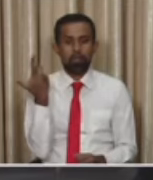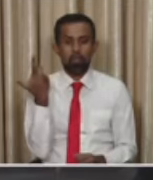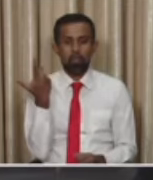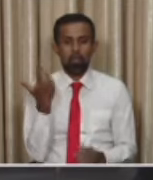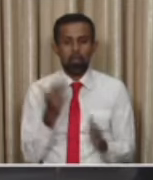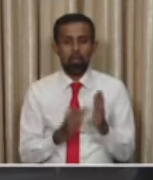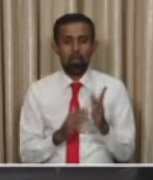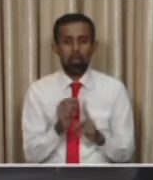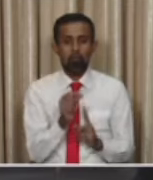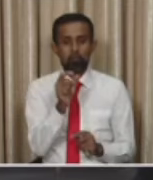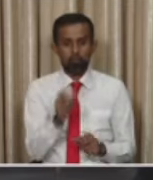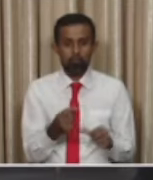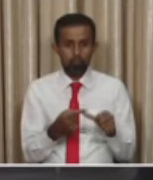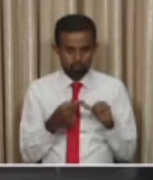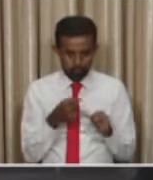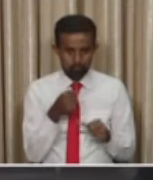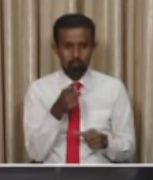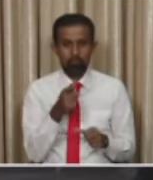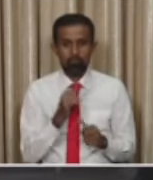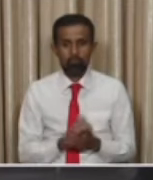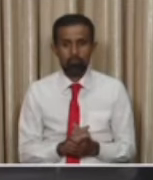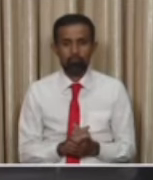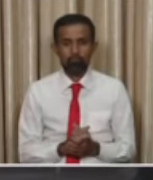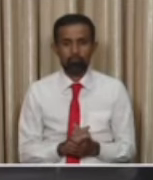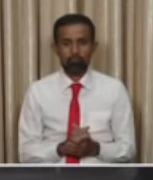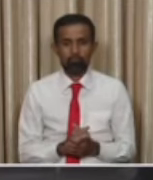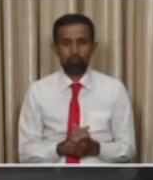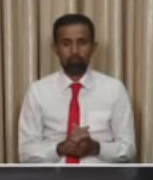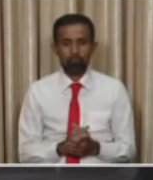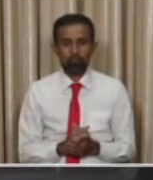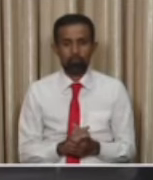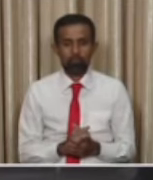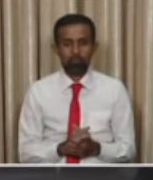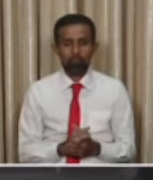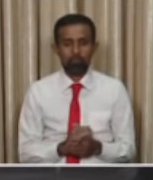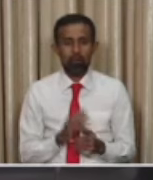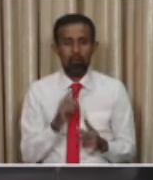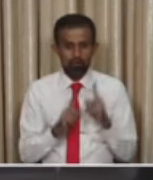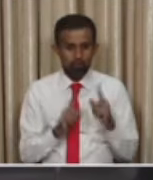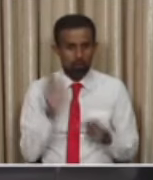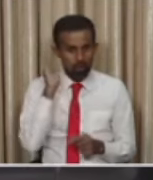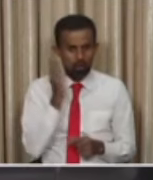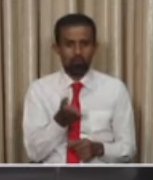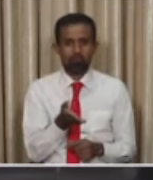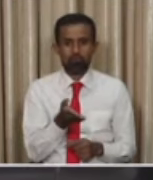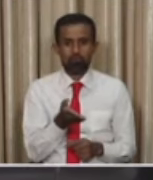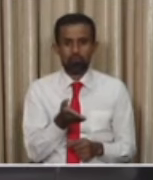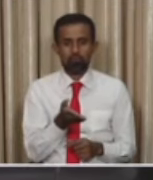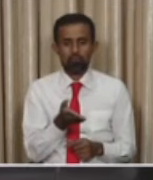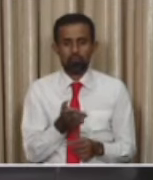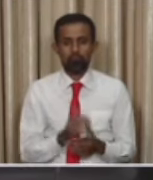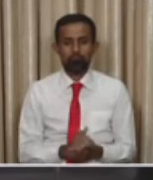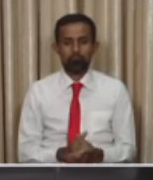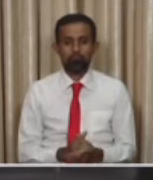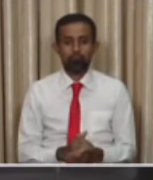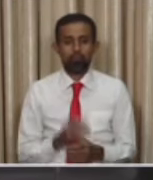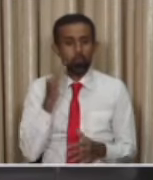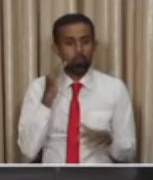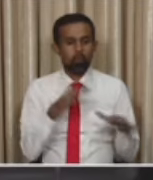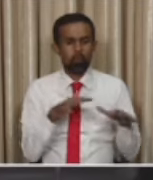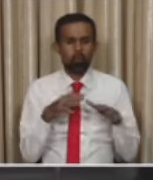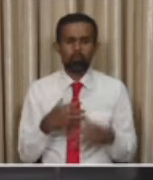ඇමතිවරයෙක්ගෙන් එන්න ඕනේ උත්තරයක්ද ඒක? ඇමතිවරු ජනතා නියෝජිතය පත් කරලා තියෙන ඔය කතාව අහන්නද? එහෙනම් මම එතුමාට කියනවා මේ ජනතාවගේ